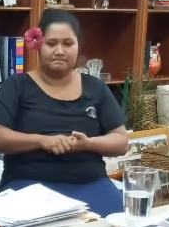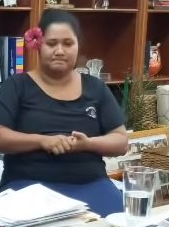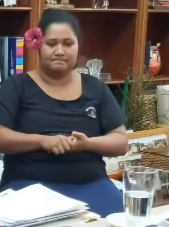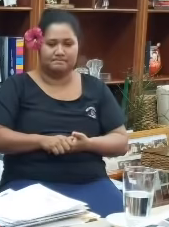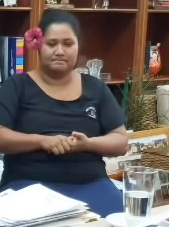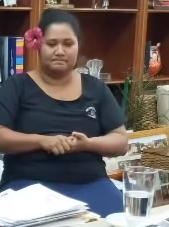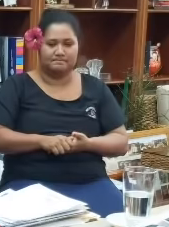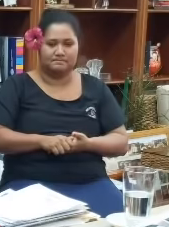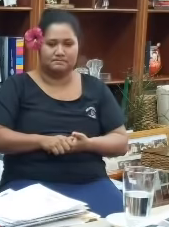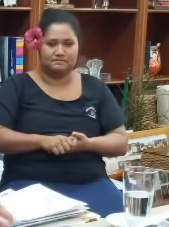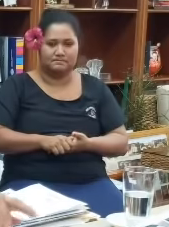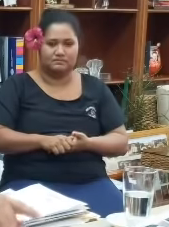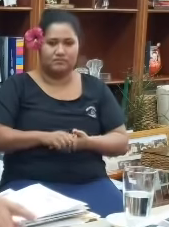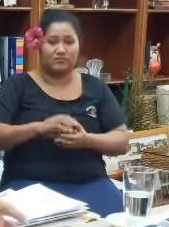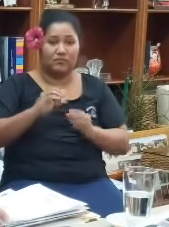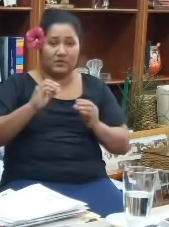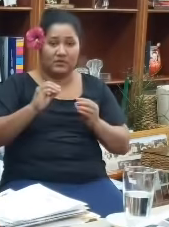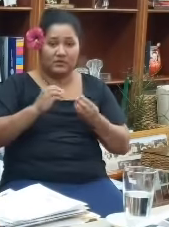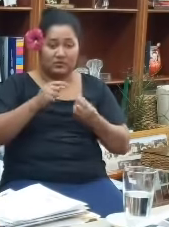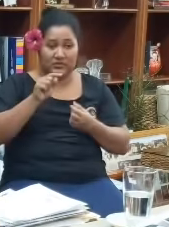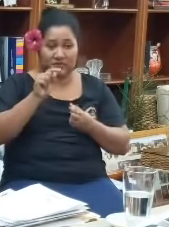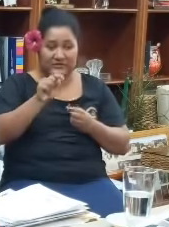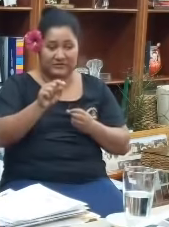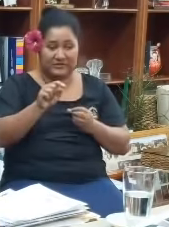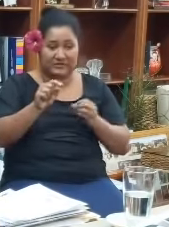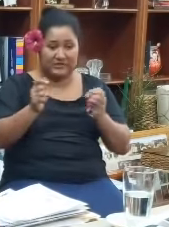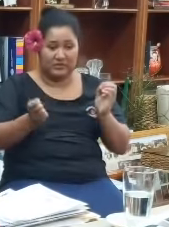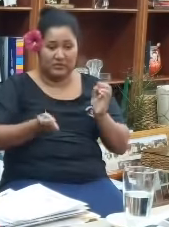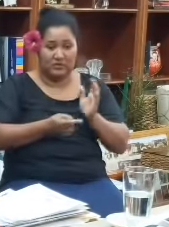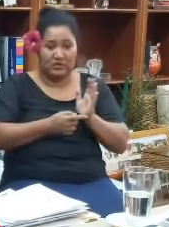ale au wala ka wa nga mol tanga ta vo ile